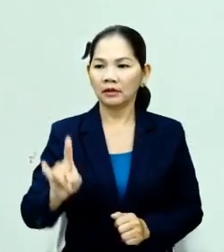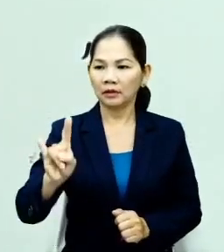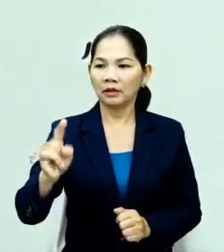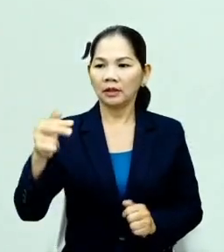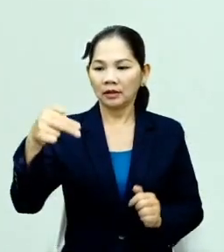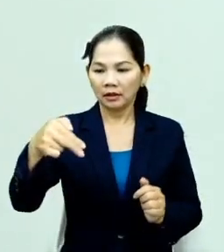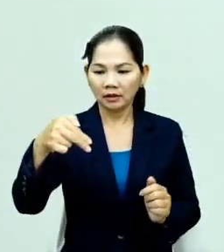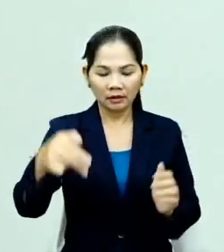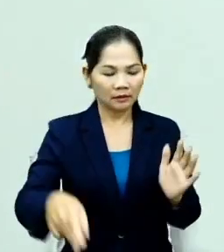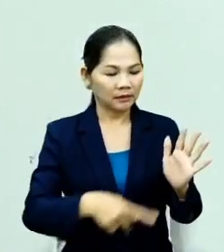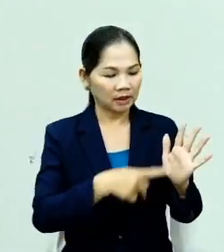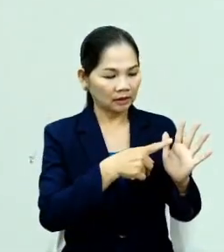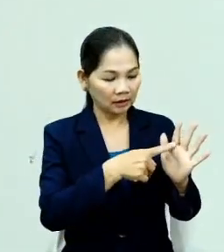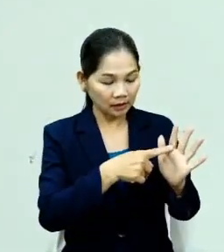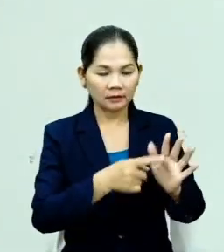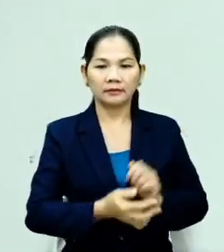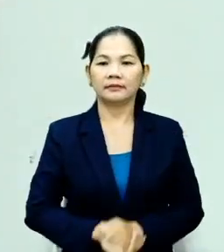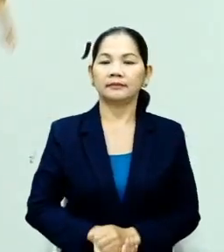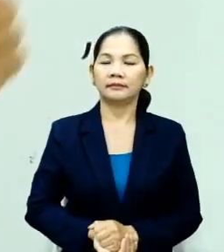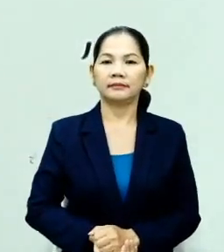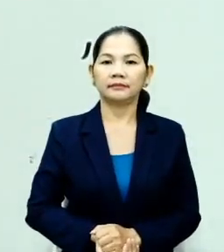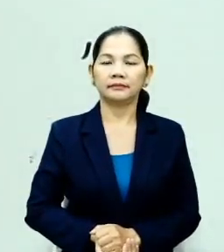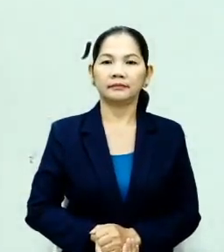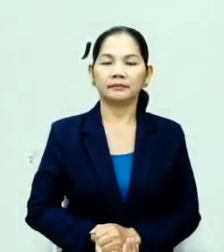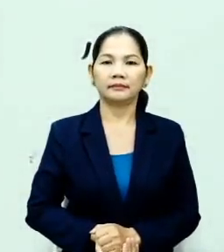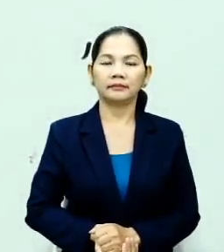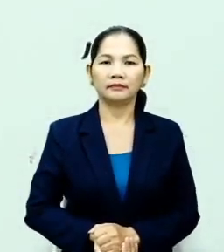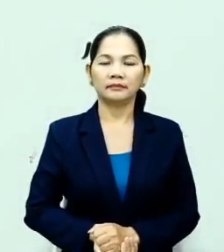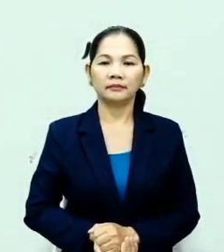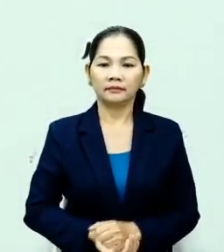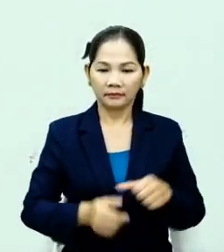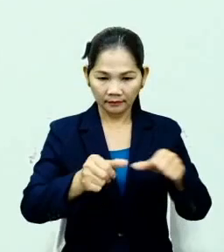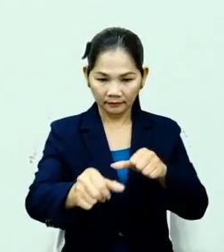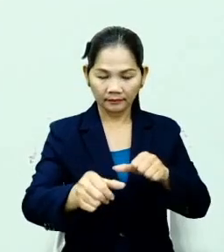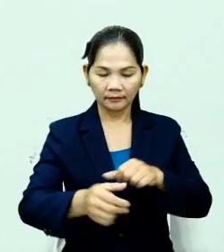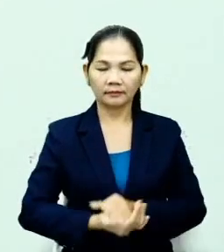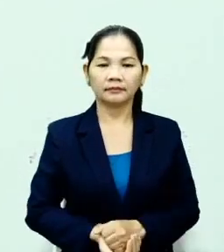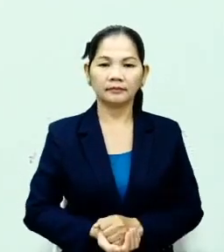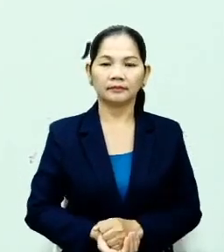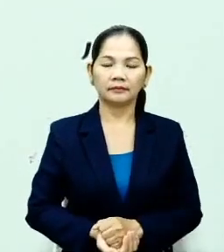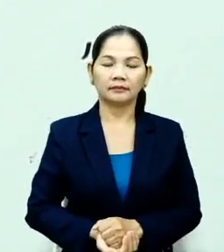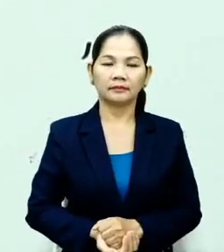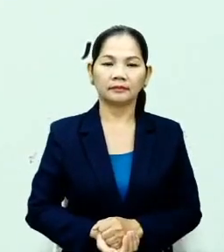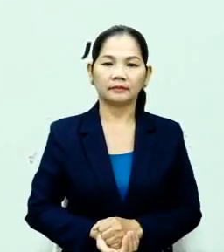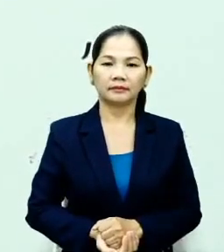ứ mà tự cha xiếc bánh to con